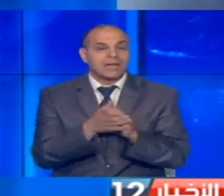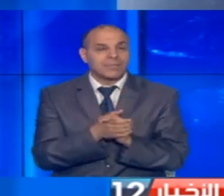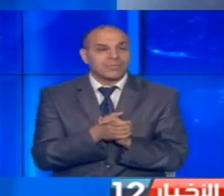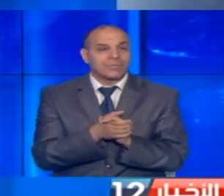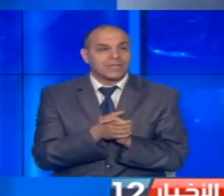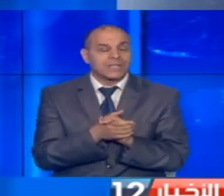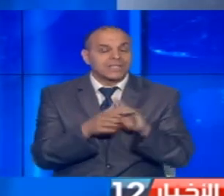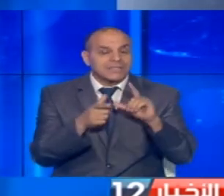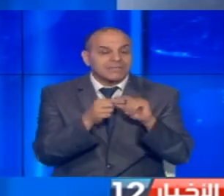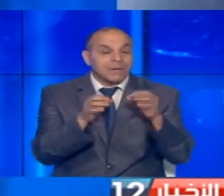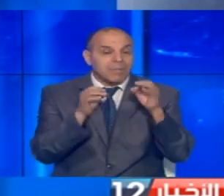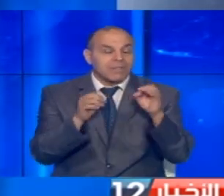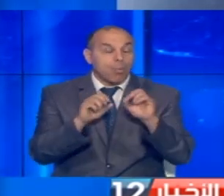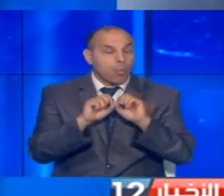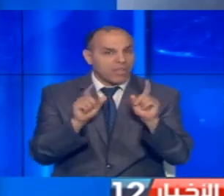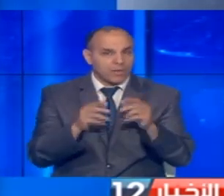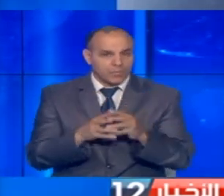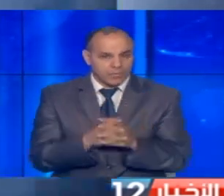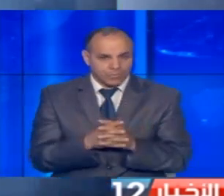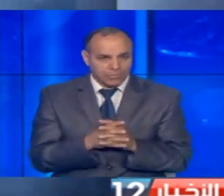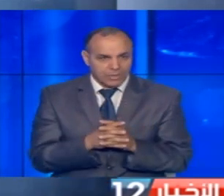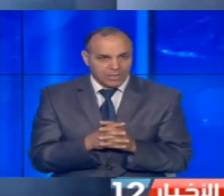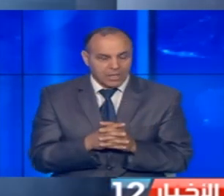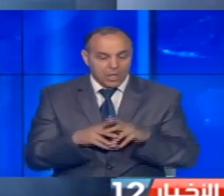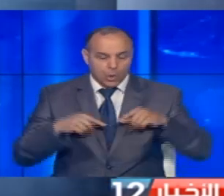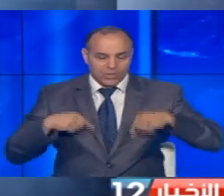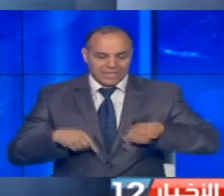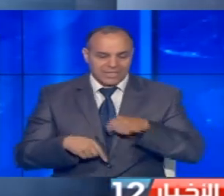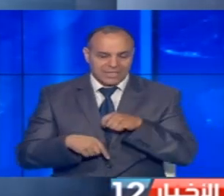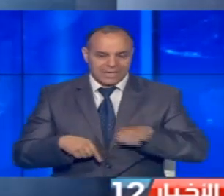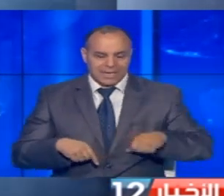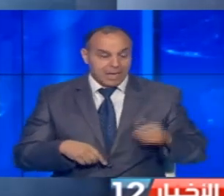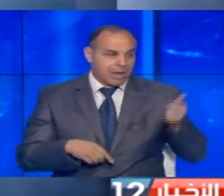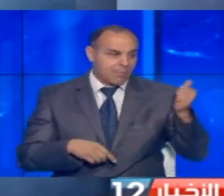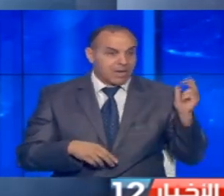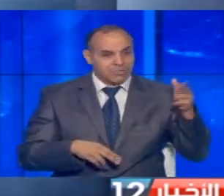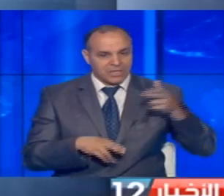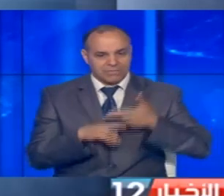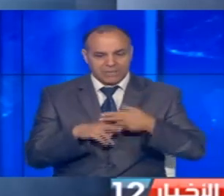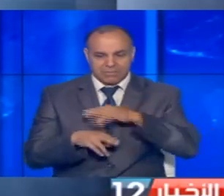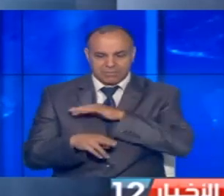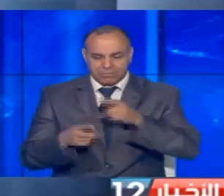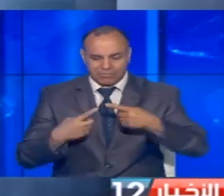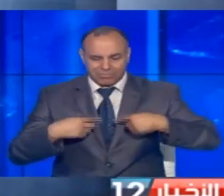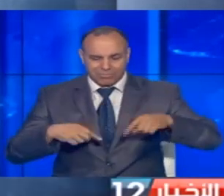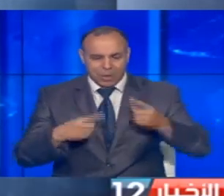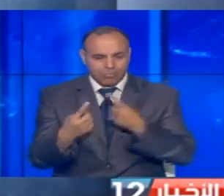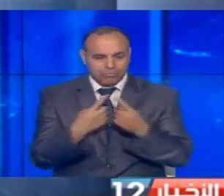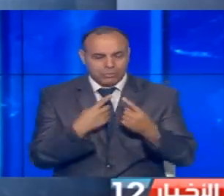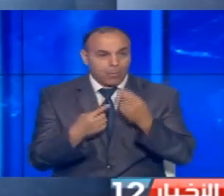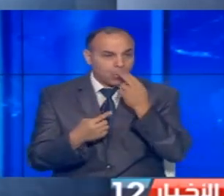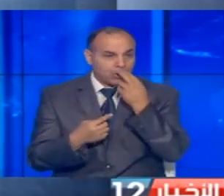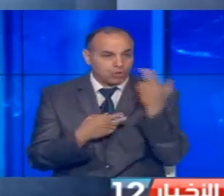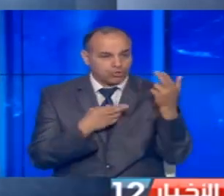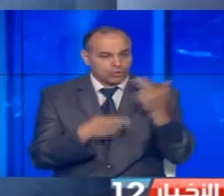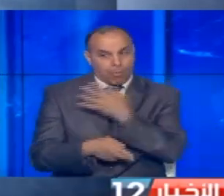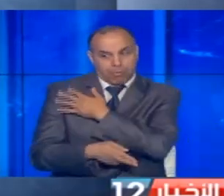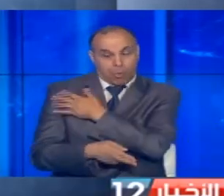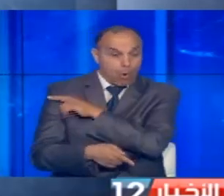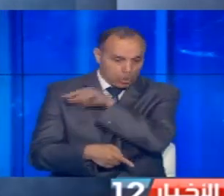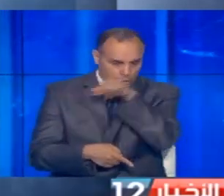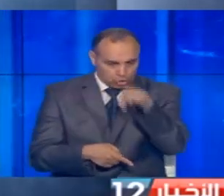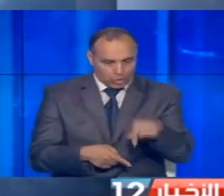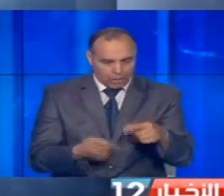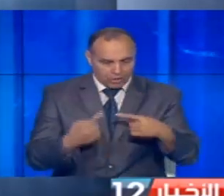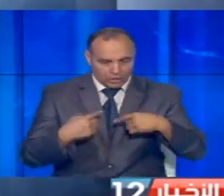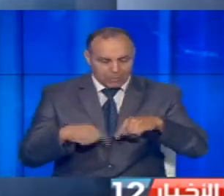من تفاصيل أوفى؟ هو الساعة السيد وزير الداخلية وقت تنقل أمس لصفاقس أشرف على المجلس الجهوي للأمن اللي حضرته الإطارات الأمنية كل اللي